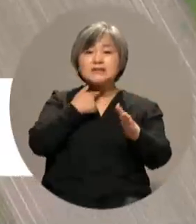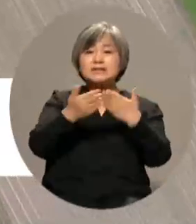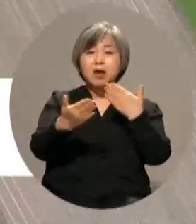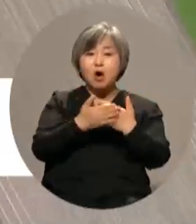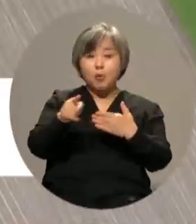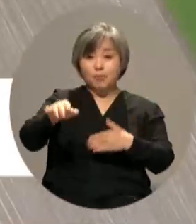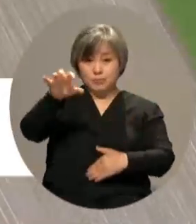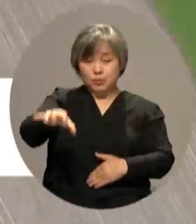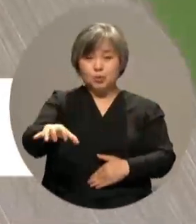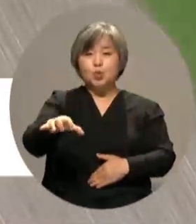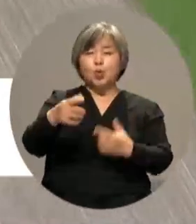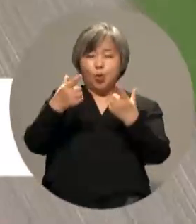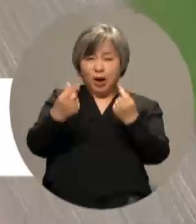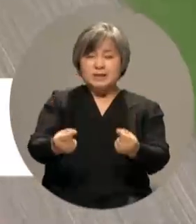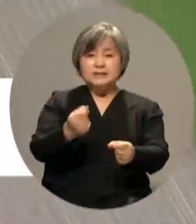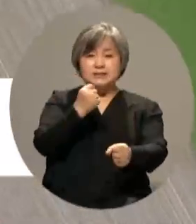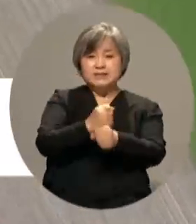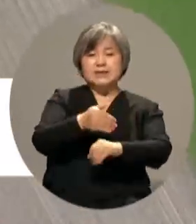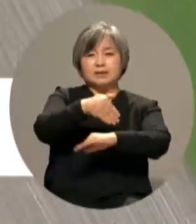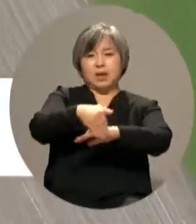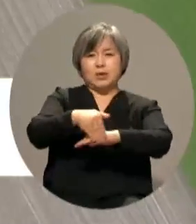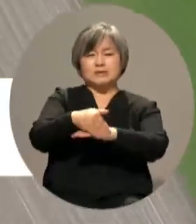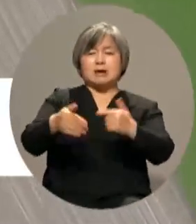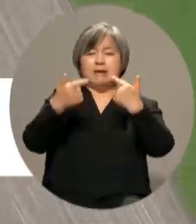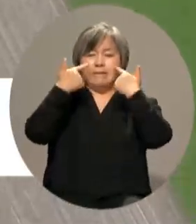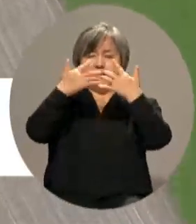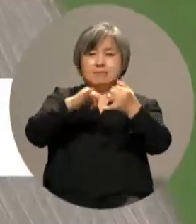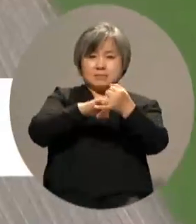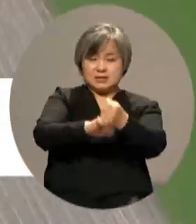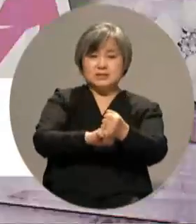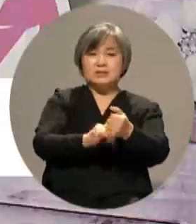영농의 경우에도 주말 체험 영농 계획서를 반드시